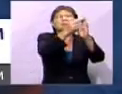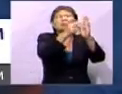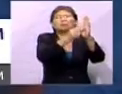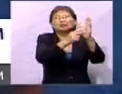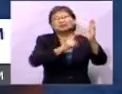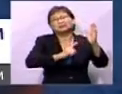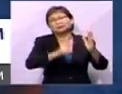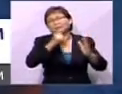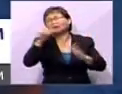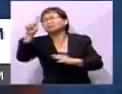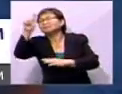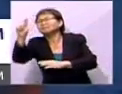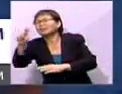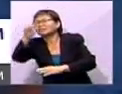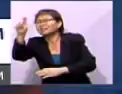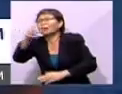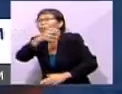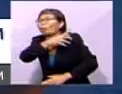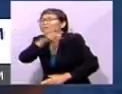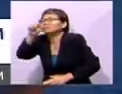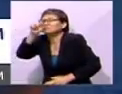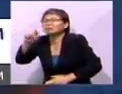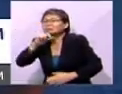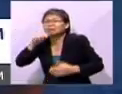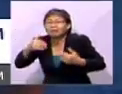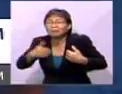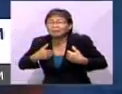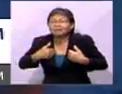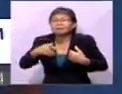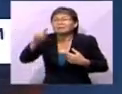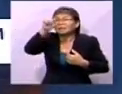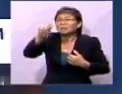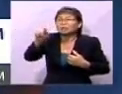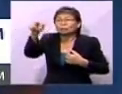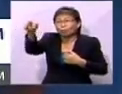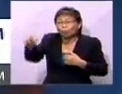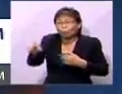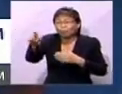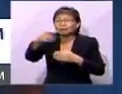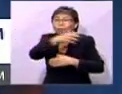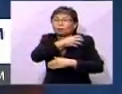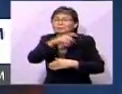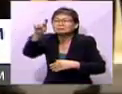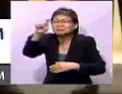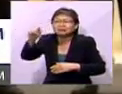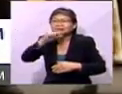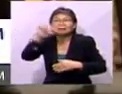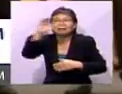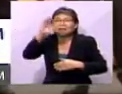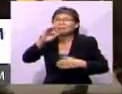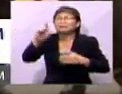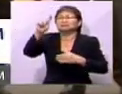kepada otoriti dan mereka yang mempunyai kuasa dalam mengeluarkan fatwa.